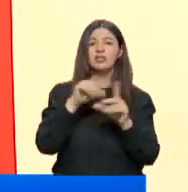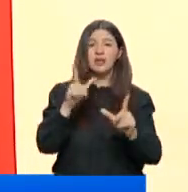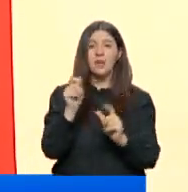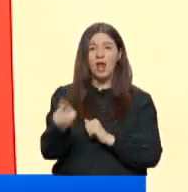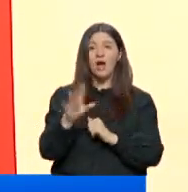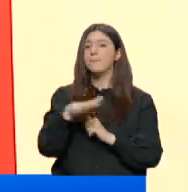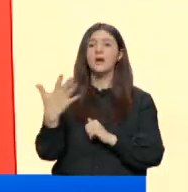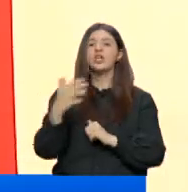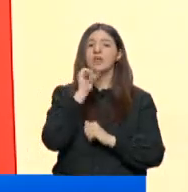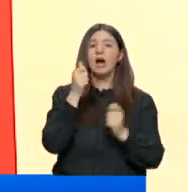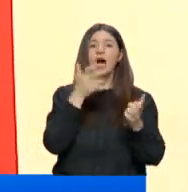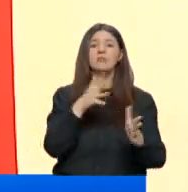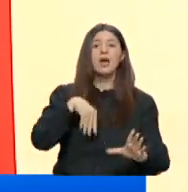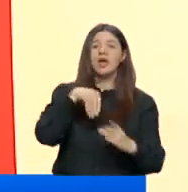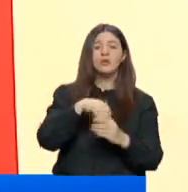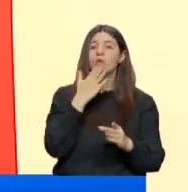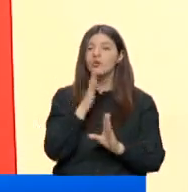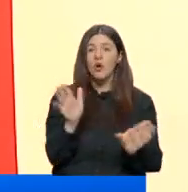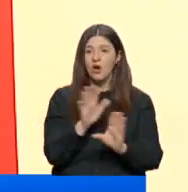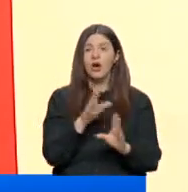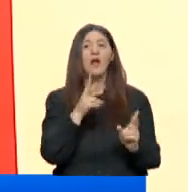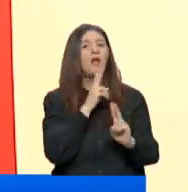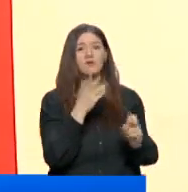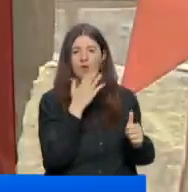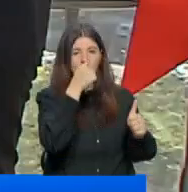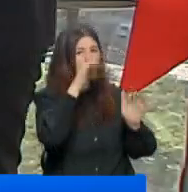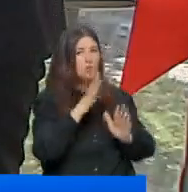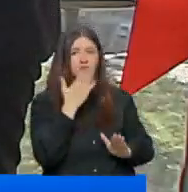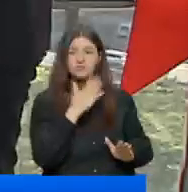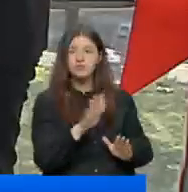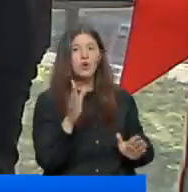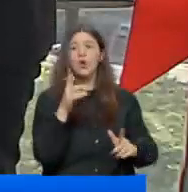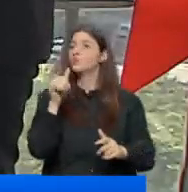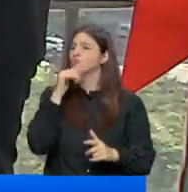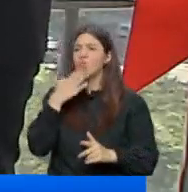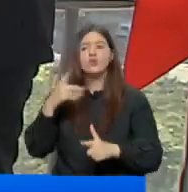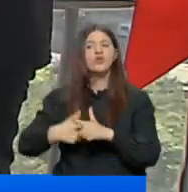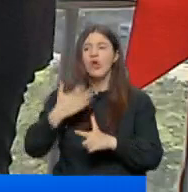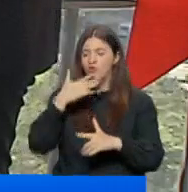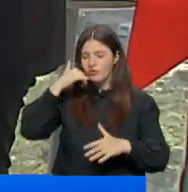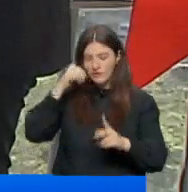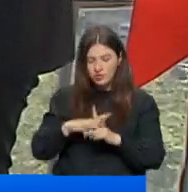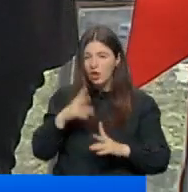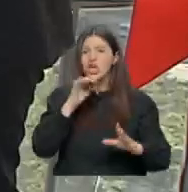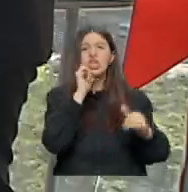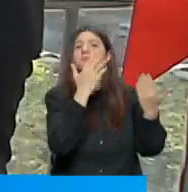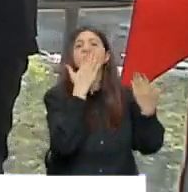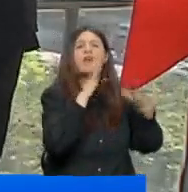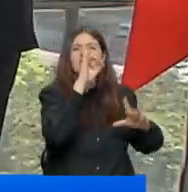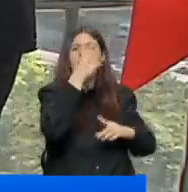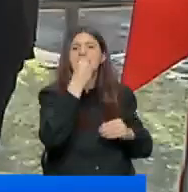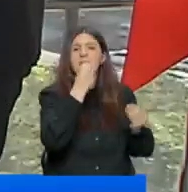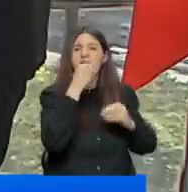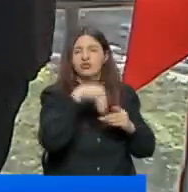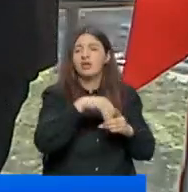para. Ya başka hiçbir harcamayı katmıyoruz buraya. Şimdi, elektrik yok, doğalgaz yok, kira yok. Yok, kira yok, telefon faturası hiçbir şey yok. Hiçbir şey yok. Sadece sağlıklı